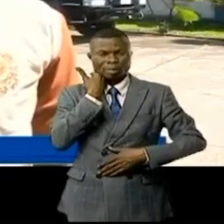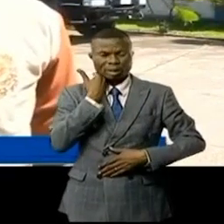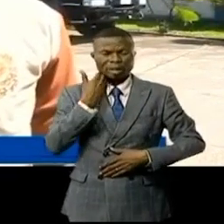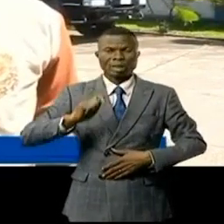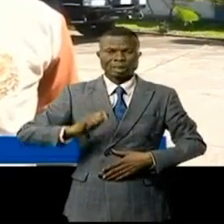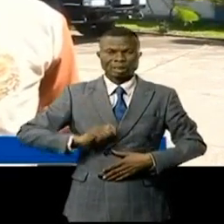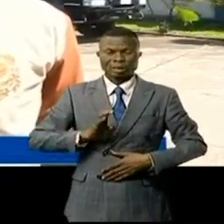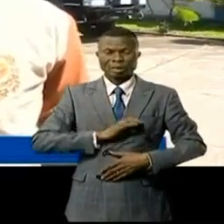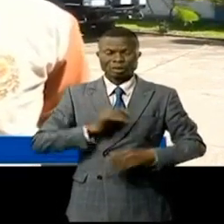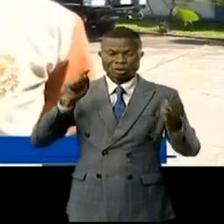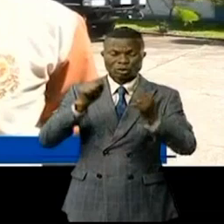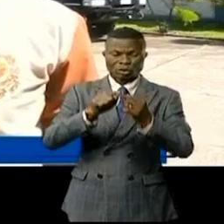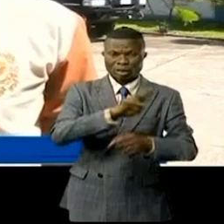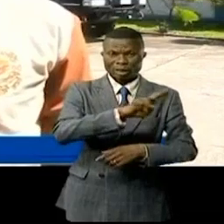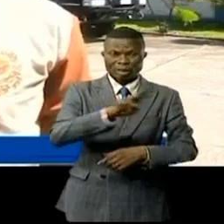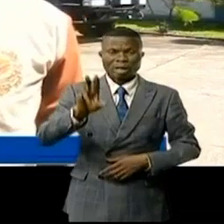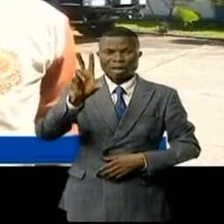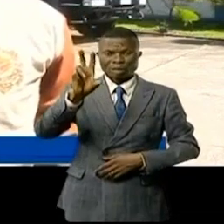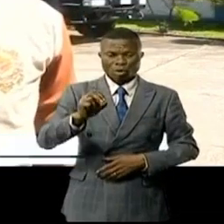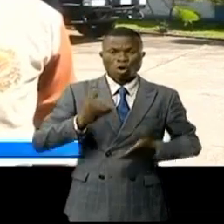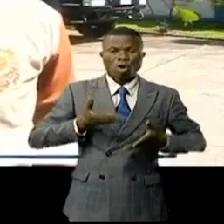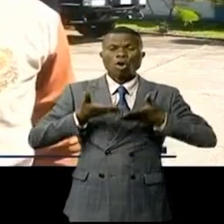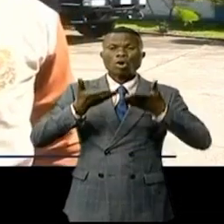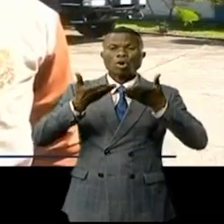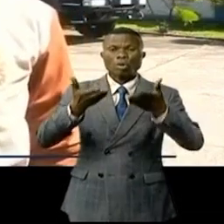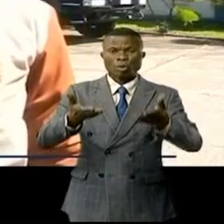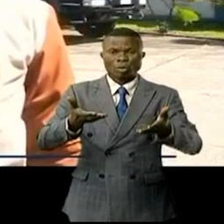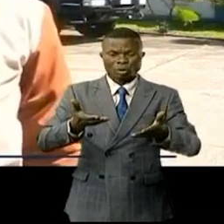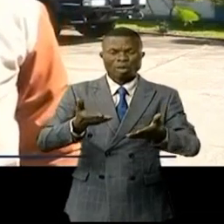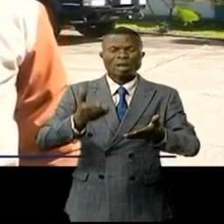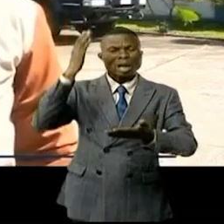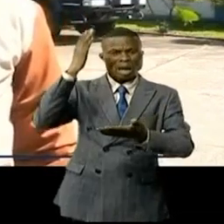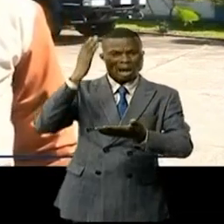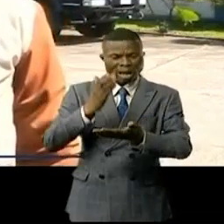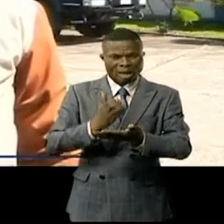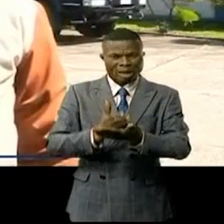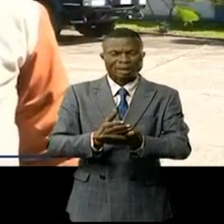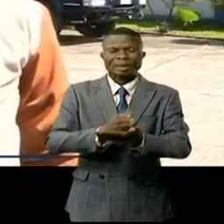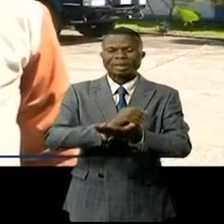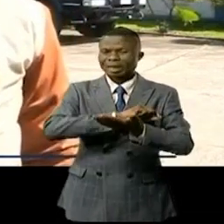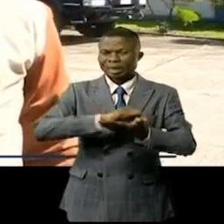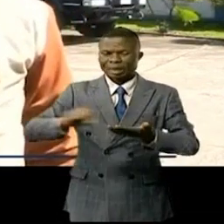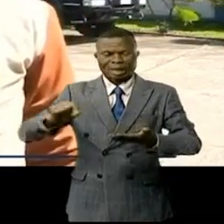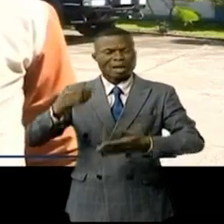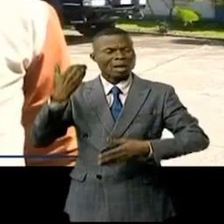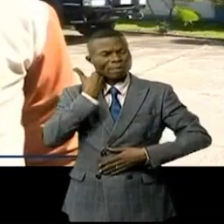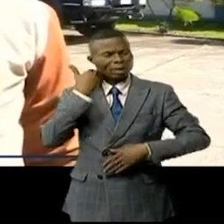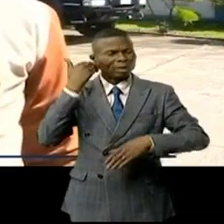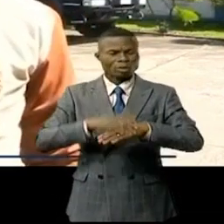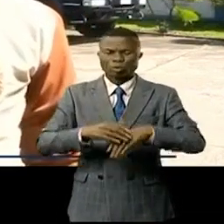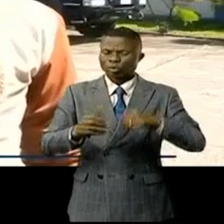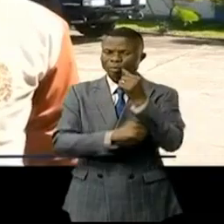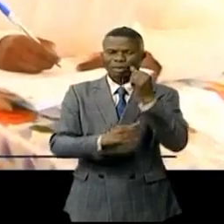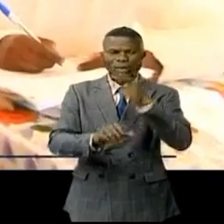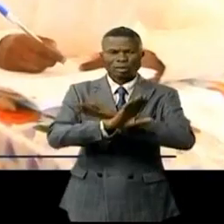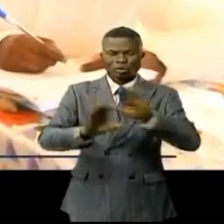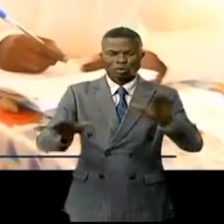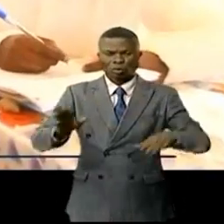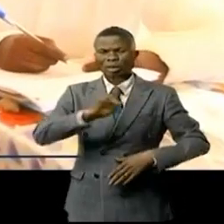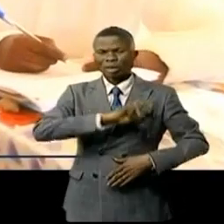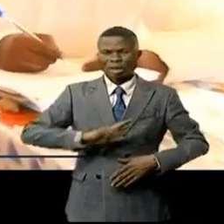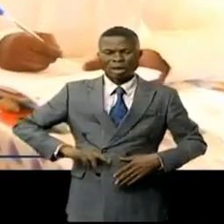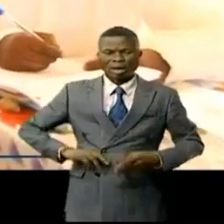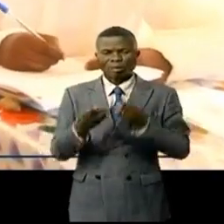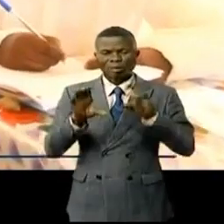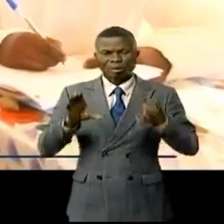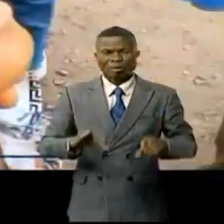d'ici 2030, nous nous proposons de pouvoir éliminer la tuberculose comme problème de santé publique majeur en RDC. La suite des luttes